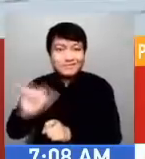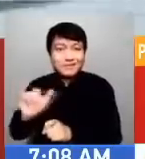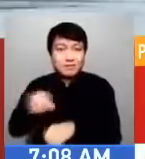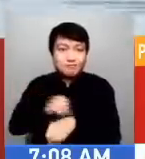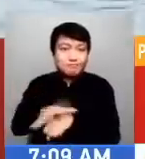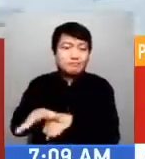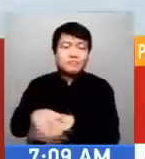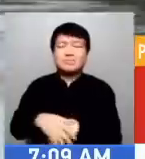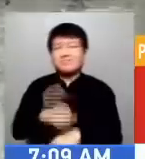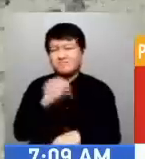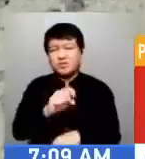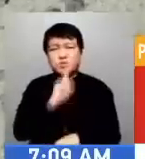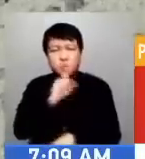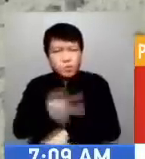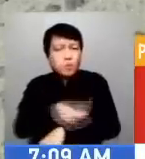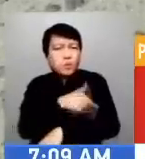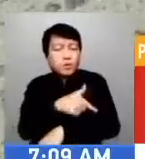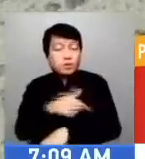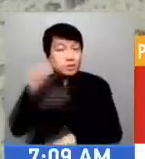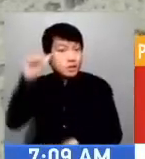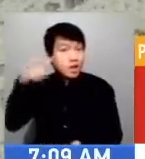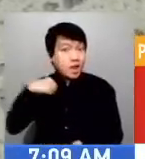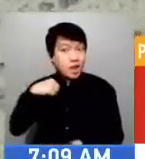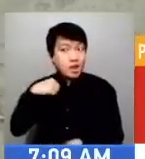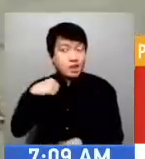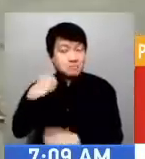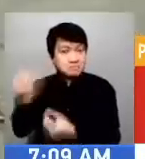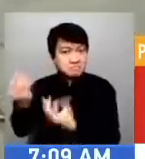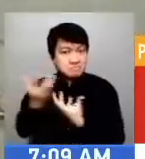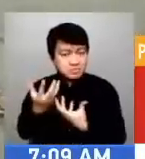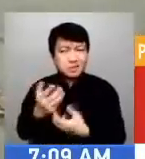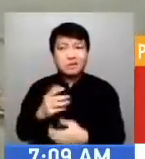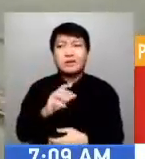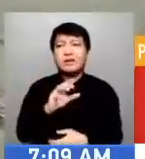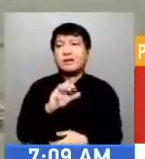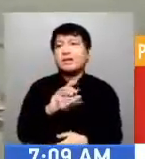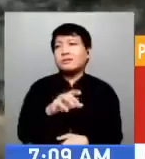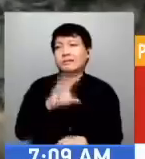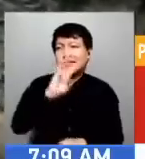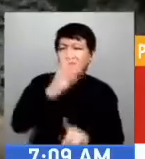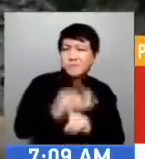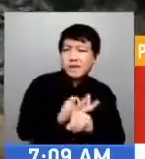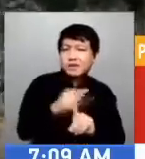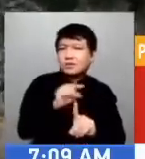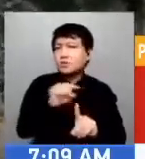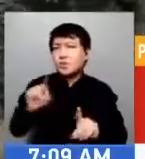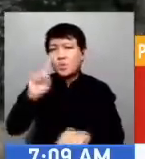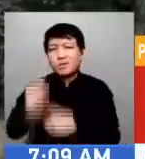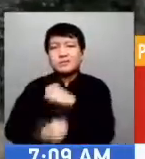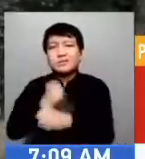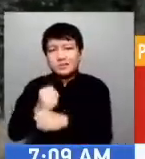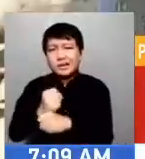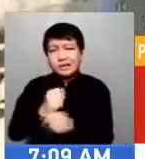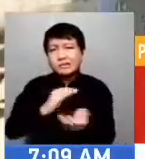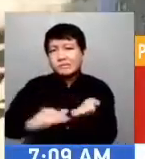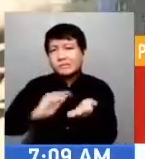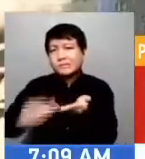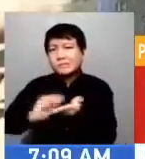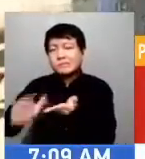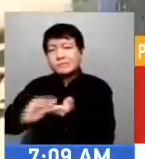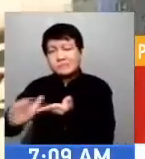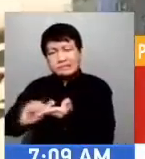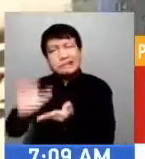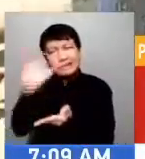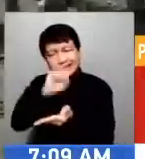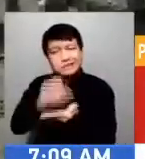dumating kahapon, 6 to 1 year bago talaga malinis yung... Yun, ano pa lang, estimate pa lang nila. Pero hindi